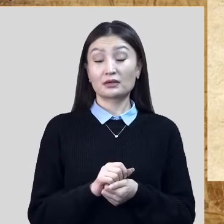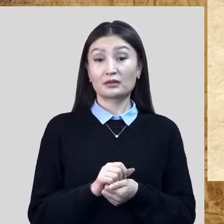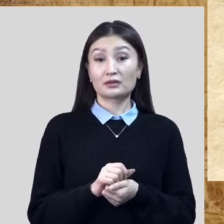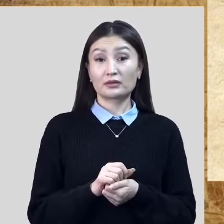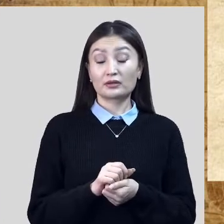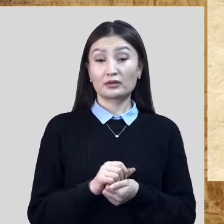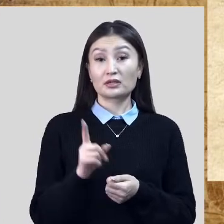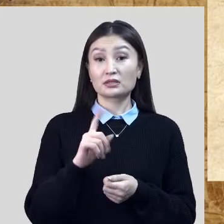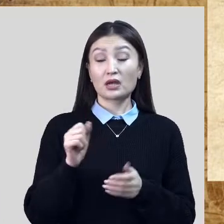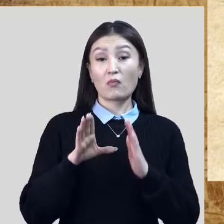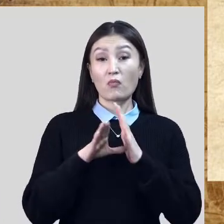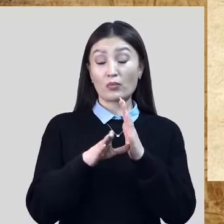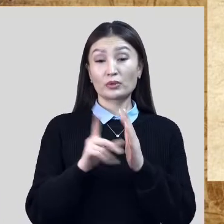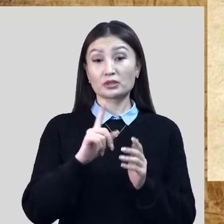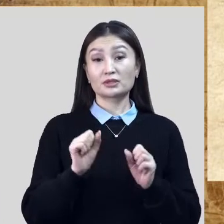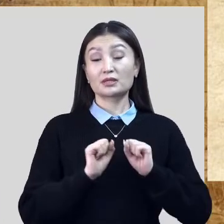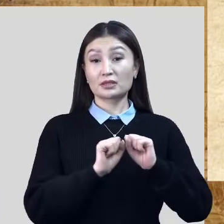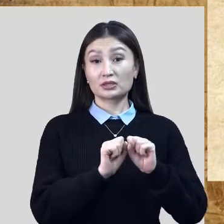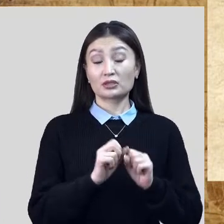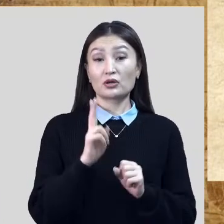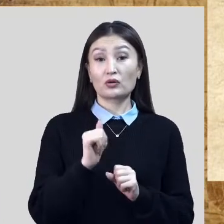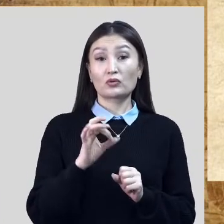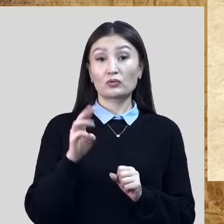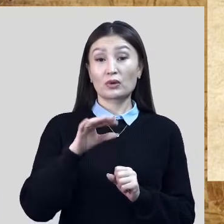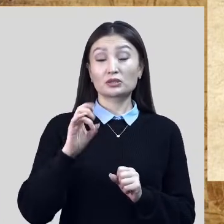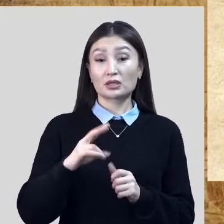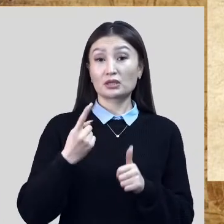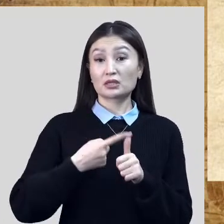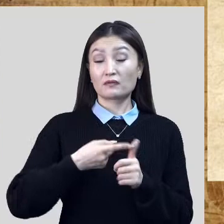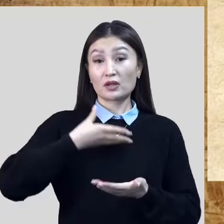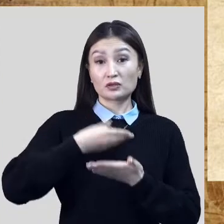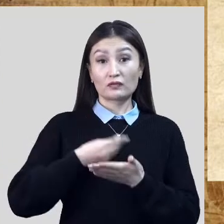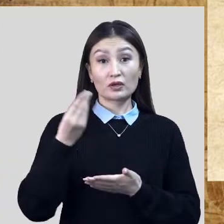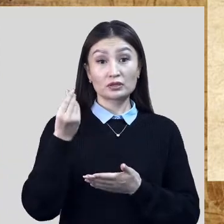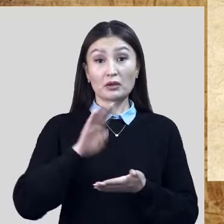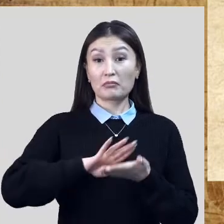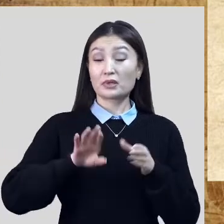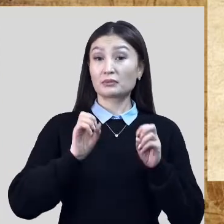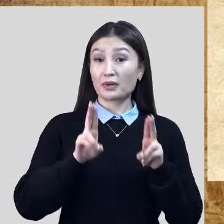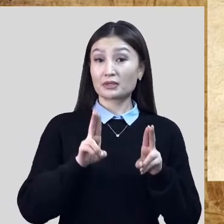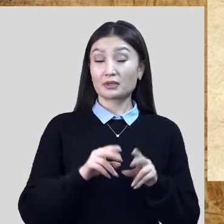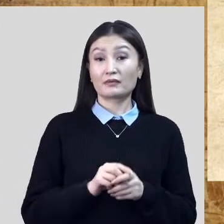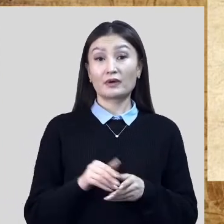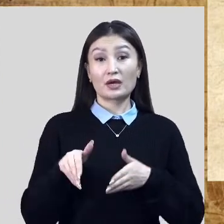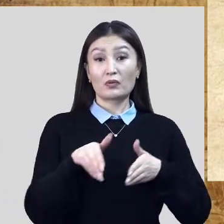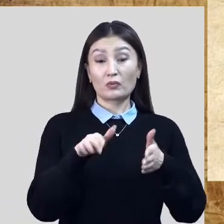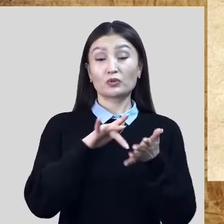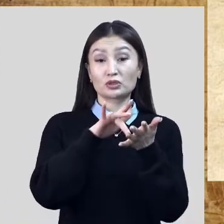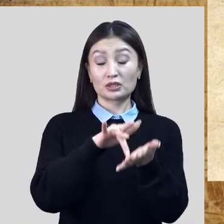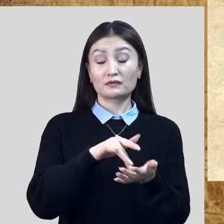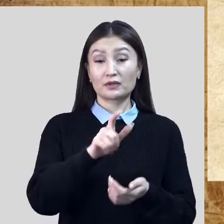к правительнице за помощью и за защитой, Курманджан называла свою цену безопасного следования